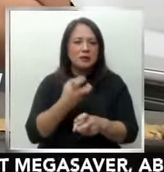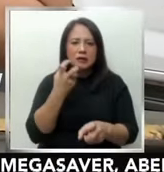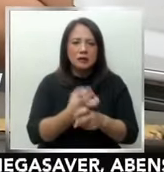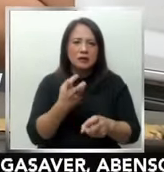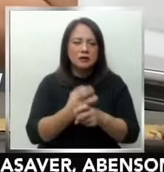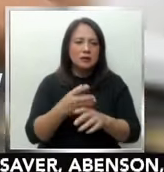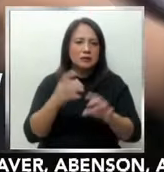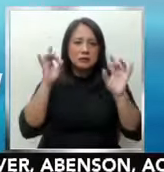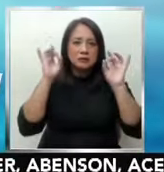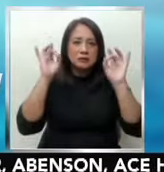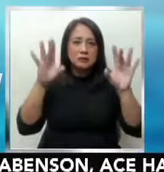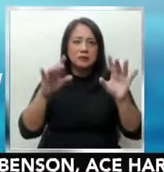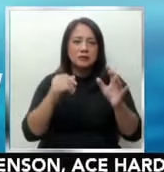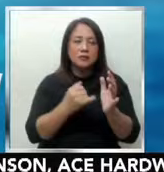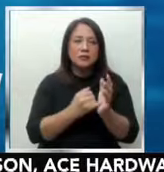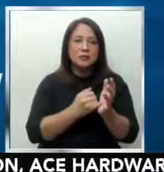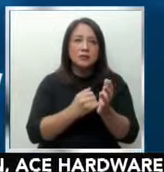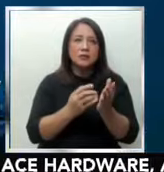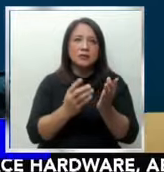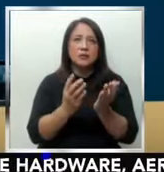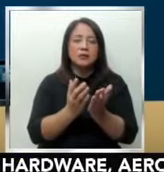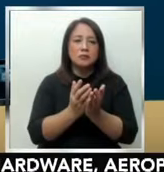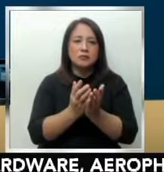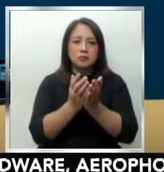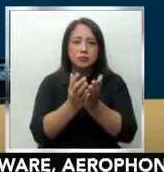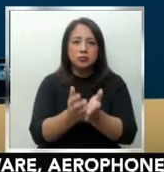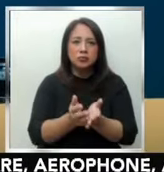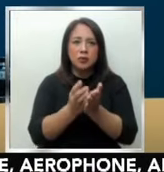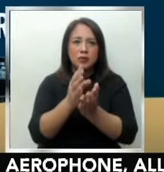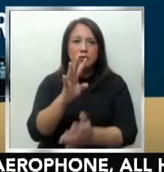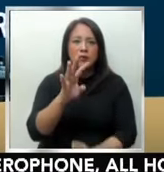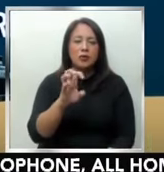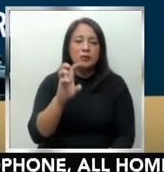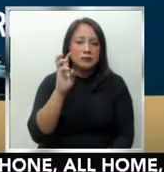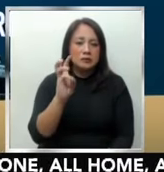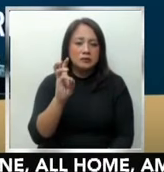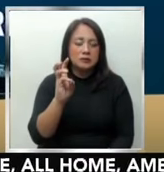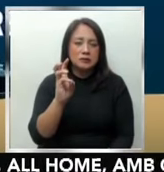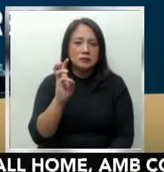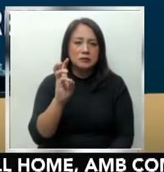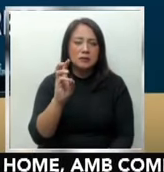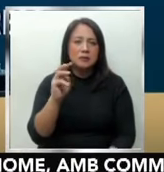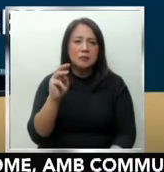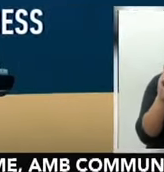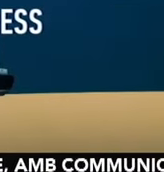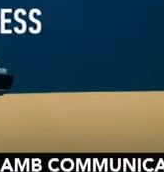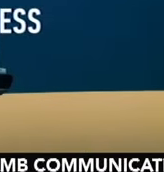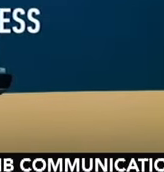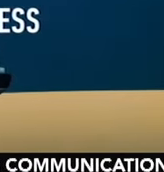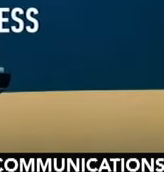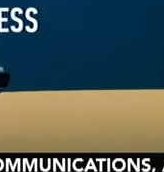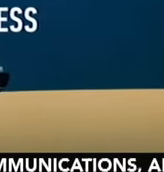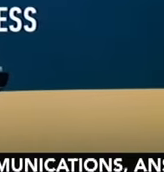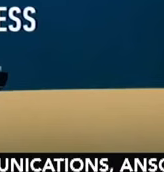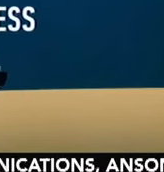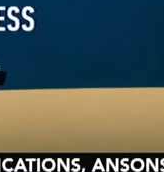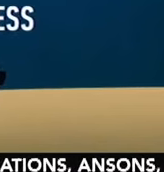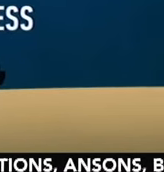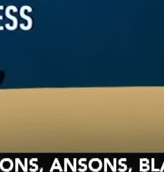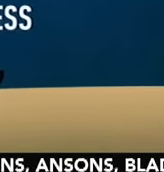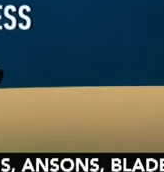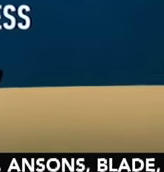integridad ng barko Gaano kalalim ang 460 m katumbas yan ng halos Isa't kalahating Eiffel